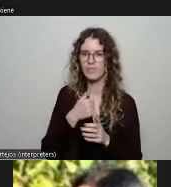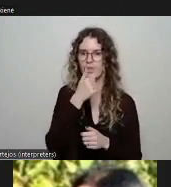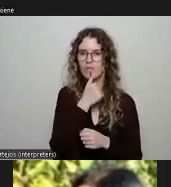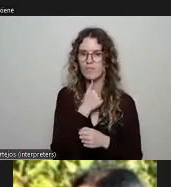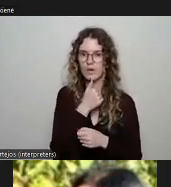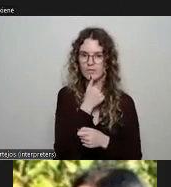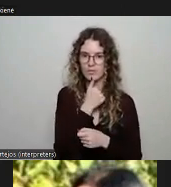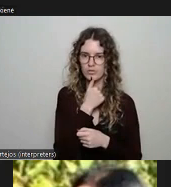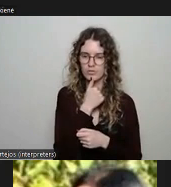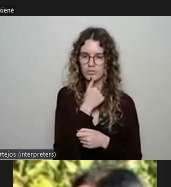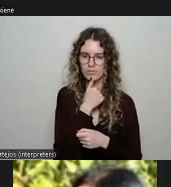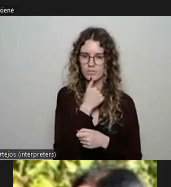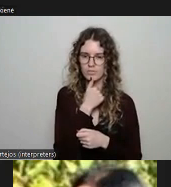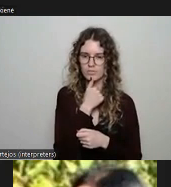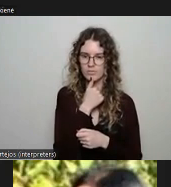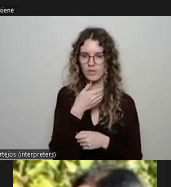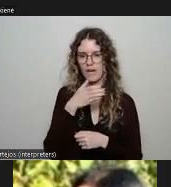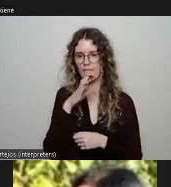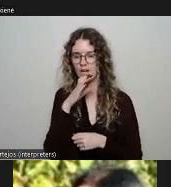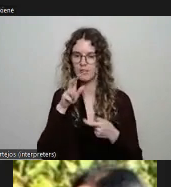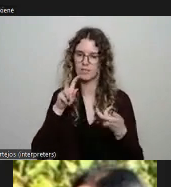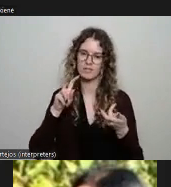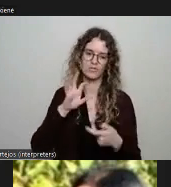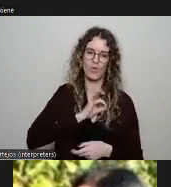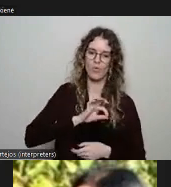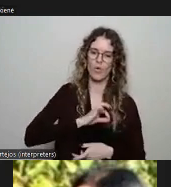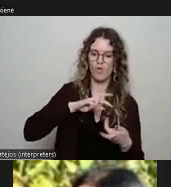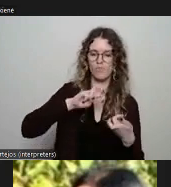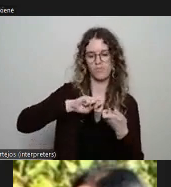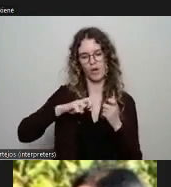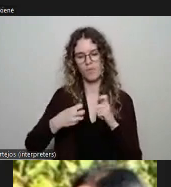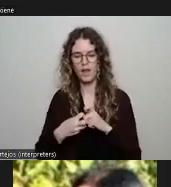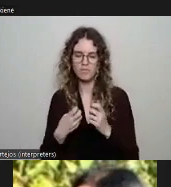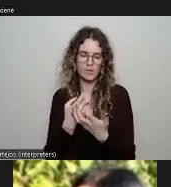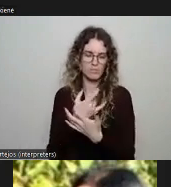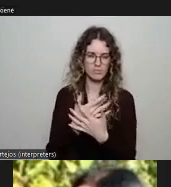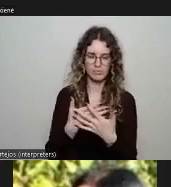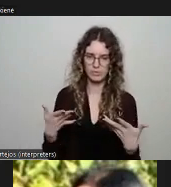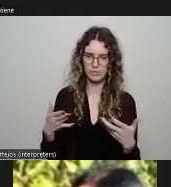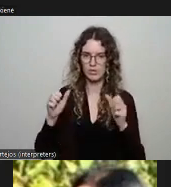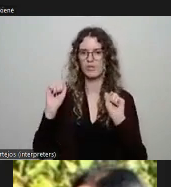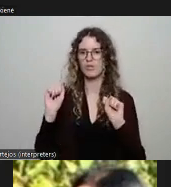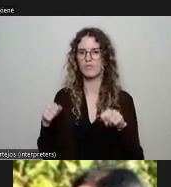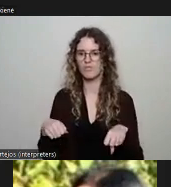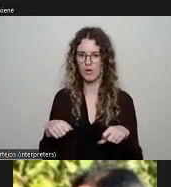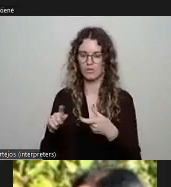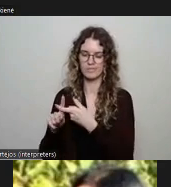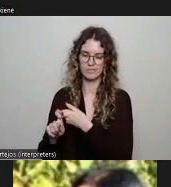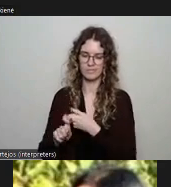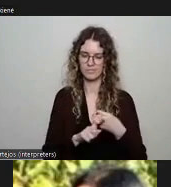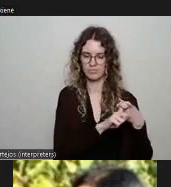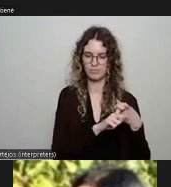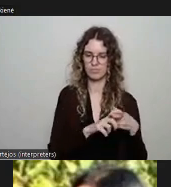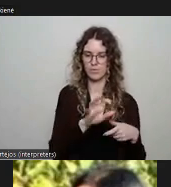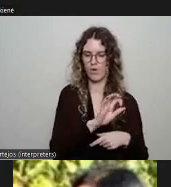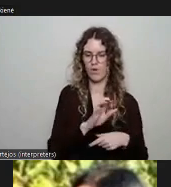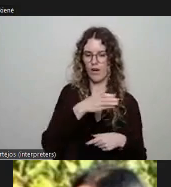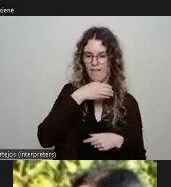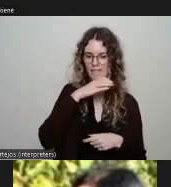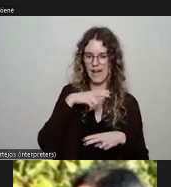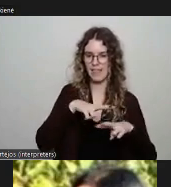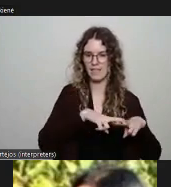kai kurias problemas vandens naudojimo ir taip toliau galėtume sieti, pavyzdžiui, su vandens fizikinėm savybėm